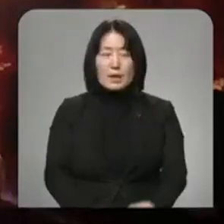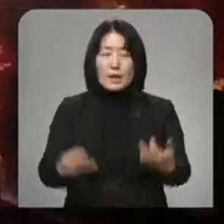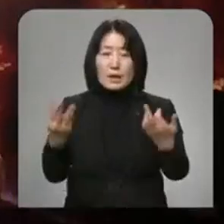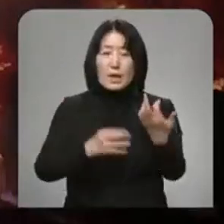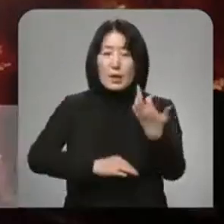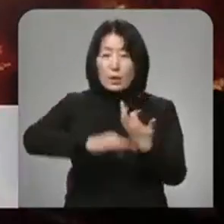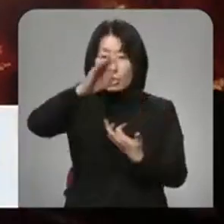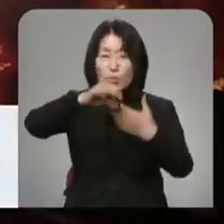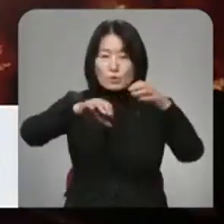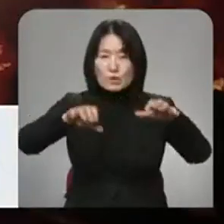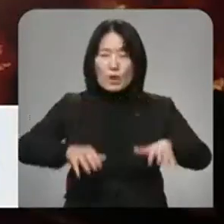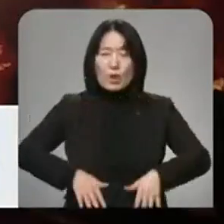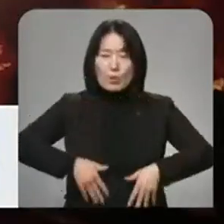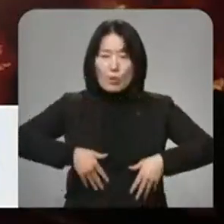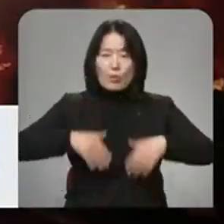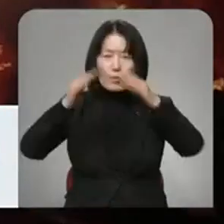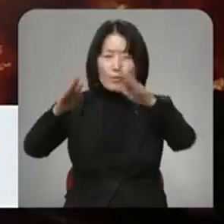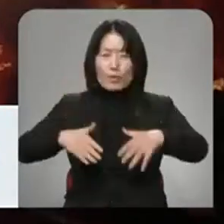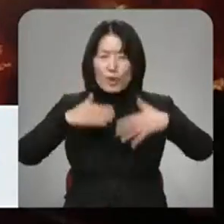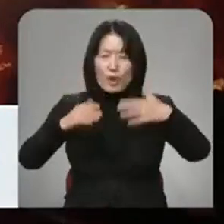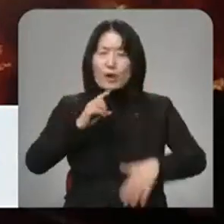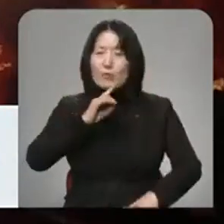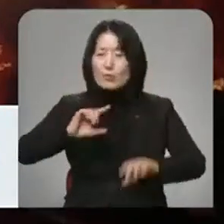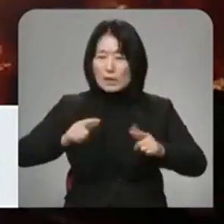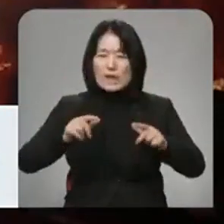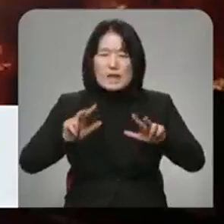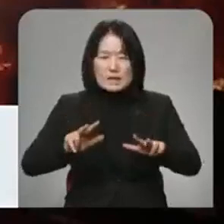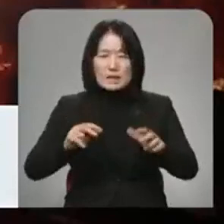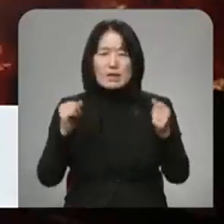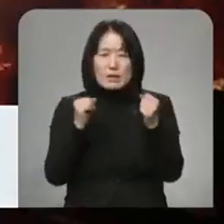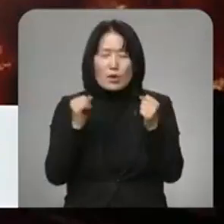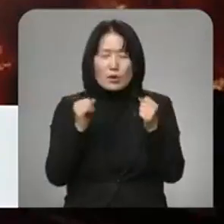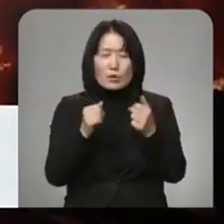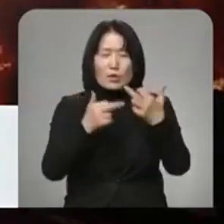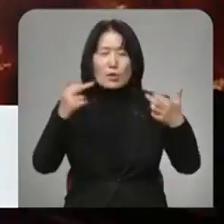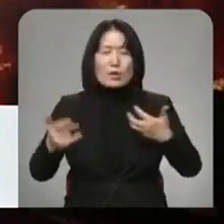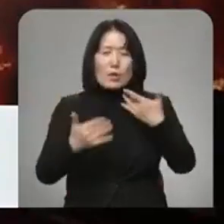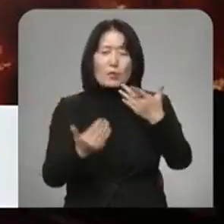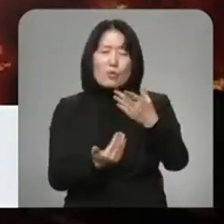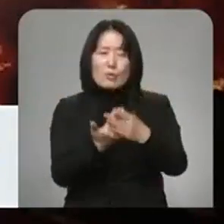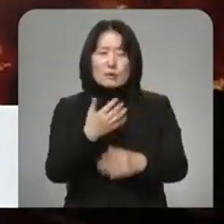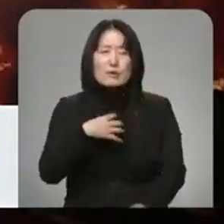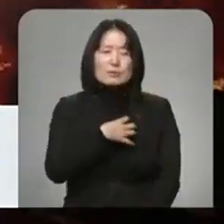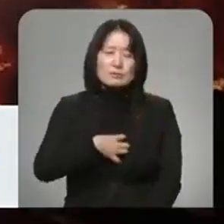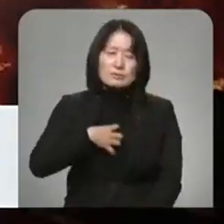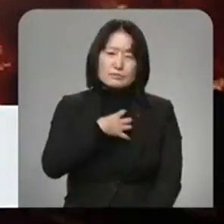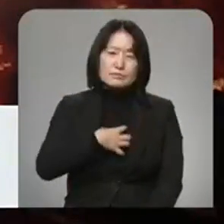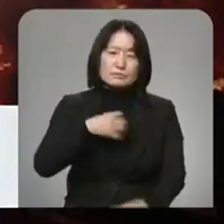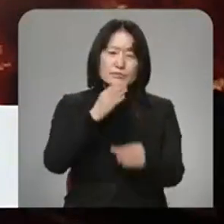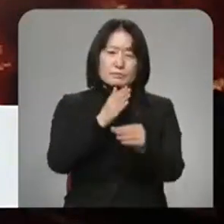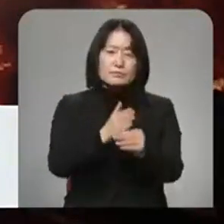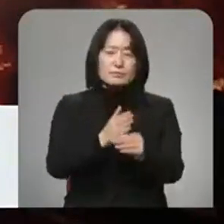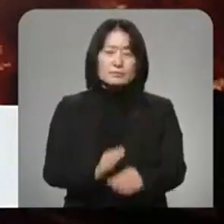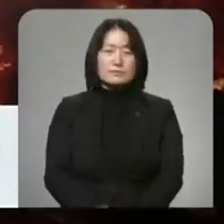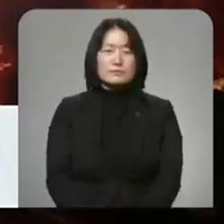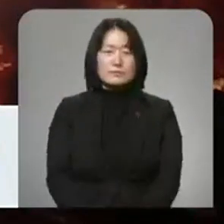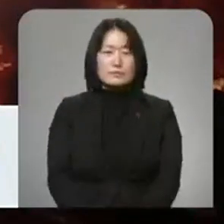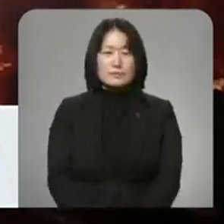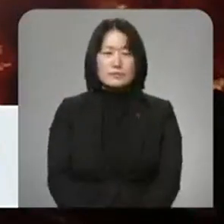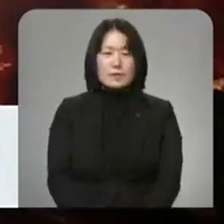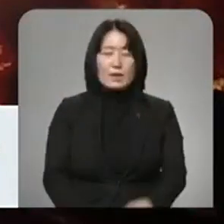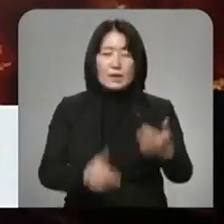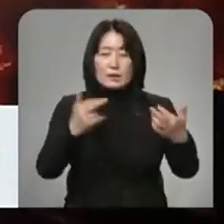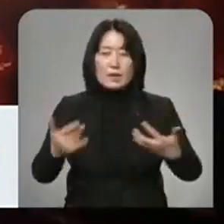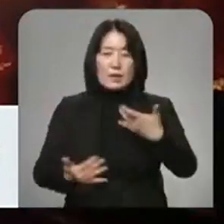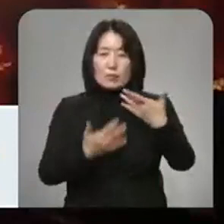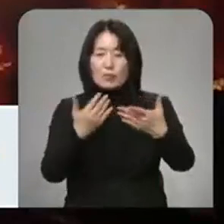강원 동해안 지역은 봄 가을에 넘어 이제는 겨울에도 산불을 걱정해야 할 상황이 이어지고 있습니다 그런데